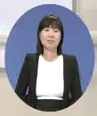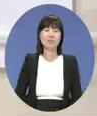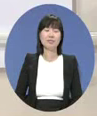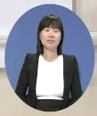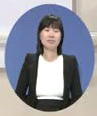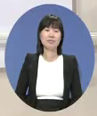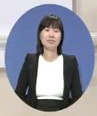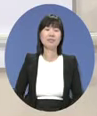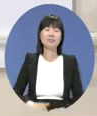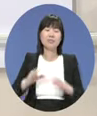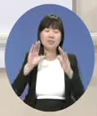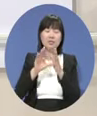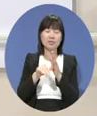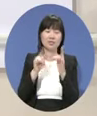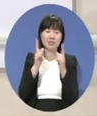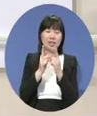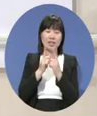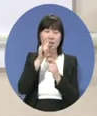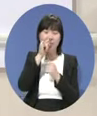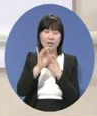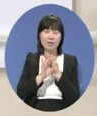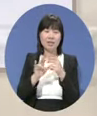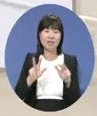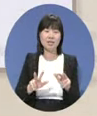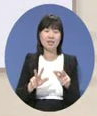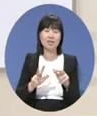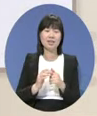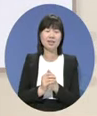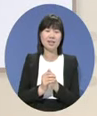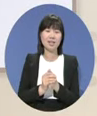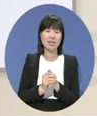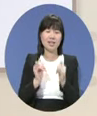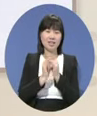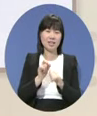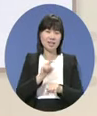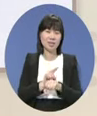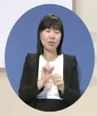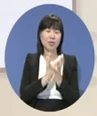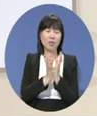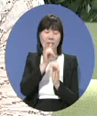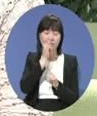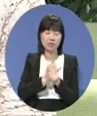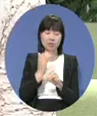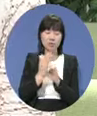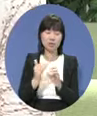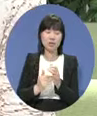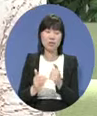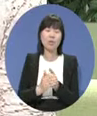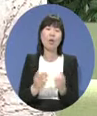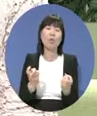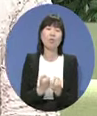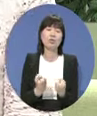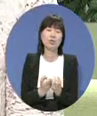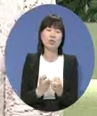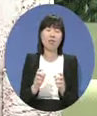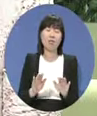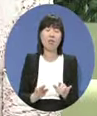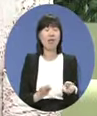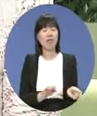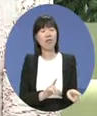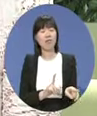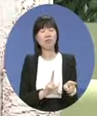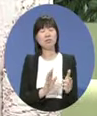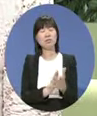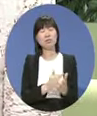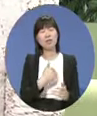이제 아동기로 넘어가게 되면은 이제 이거는 이제 학령기 사회성이 이제 꽃이 피는 시기인데요. 그렇죠. 예. 그래서 이제는 어떻게 되냐면요. 아, 저 친구가